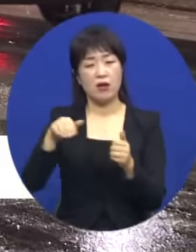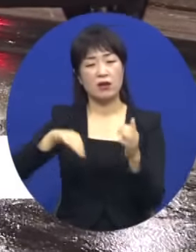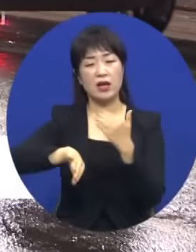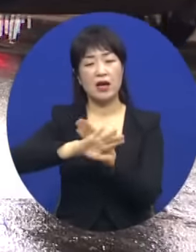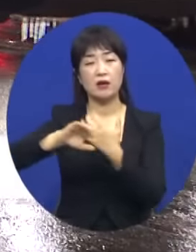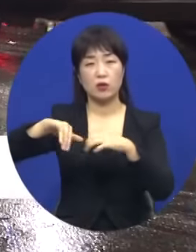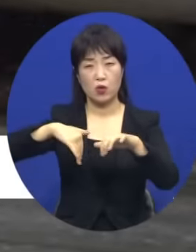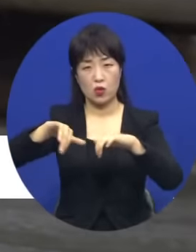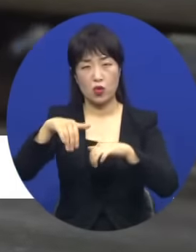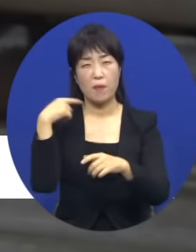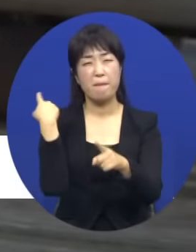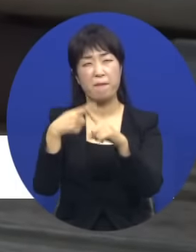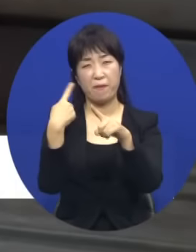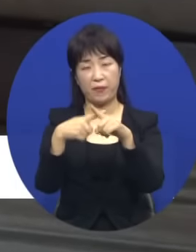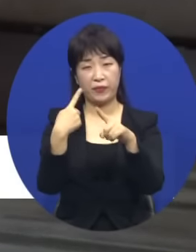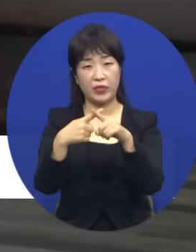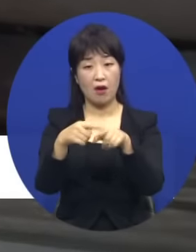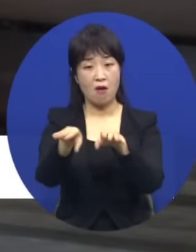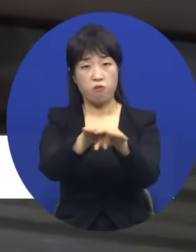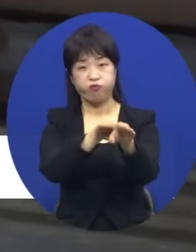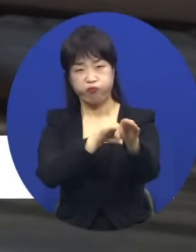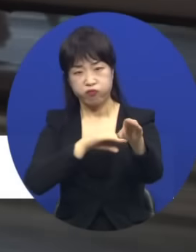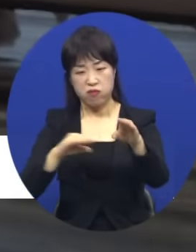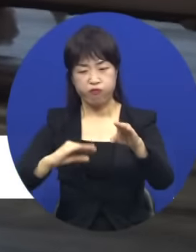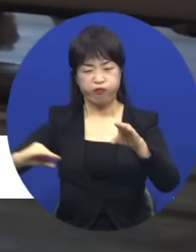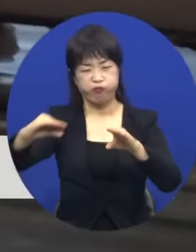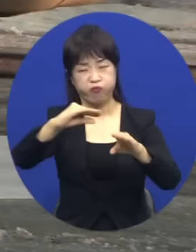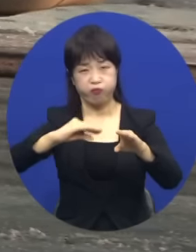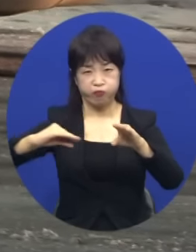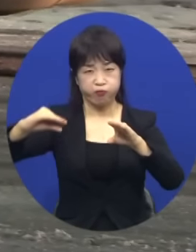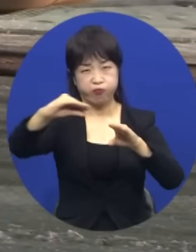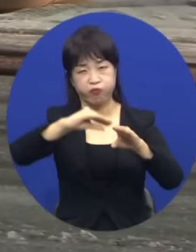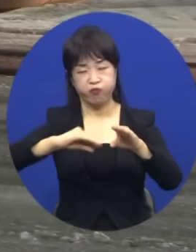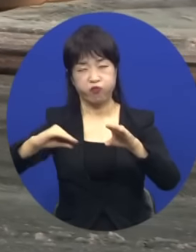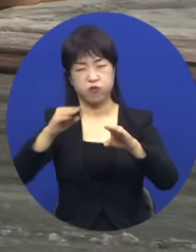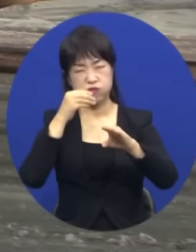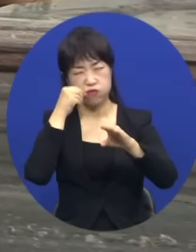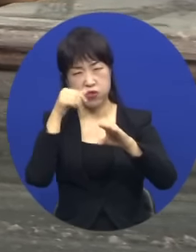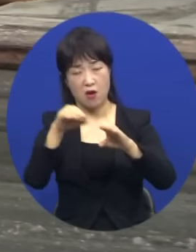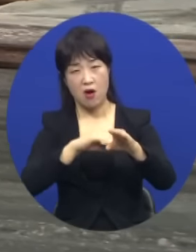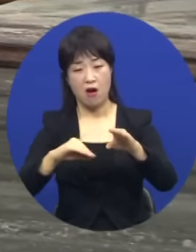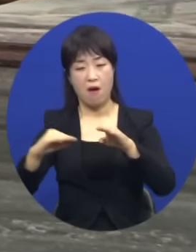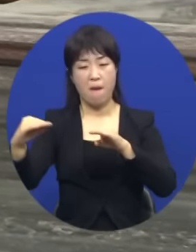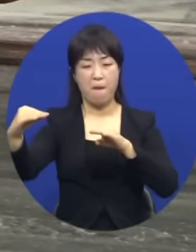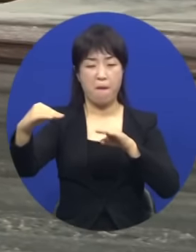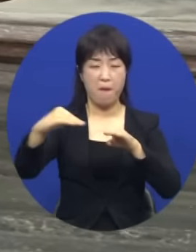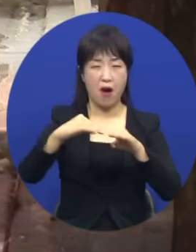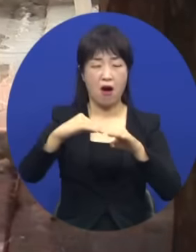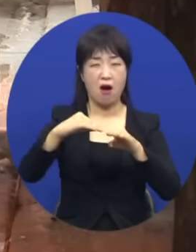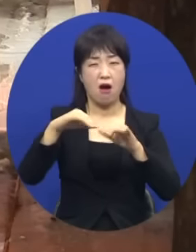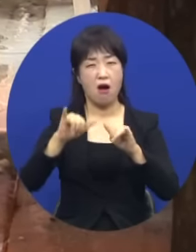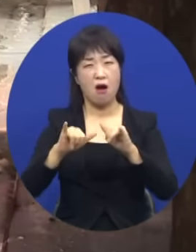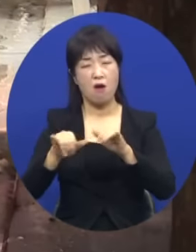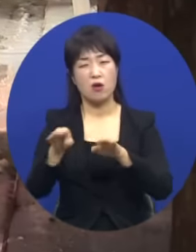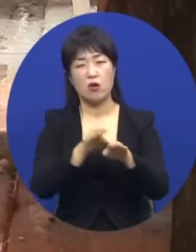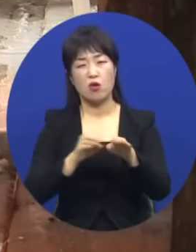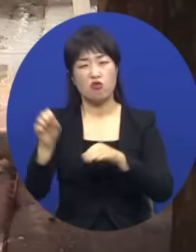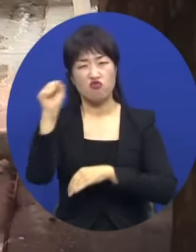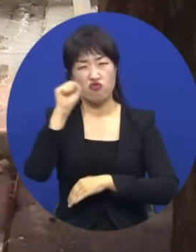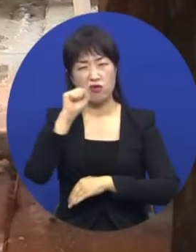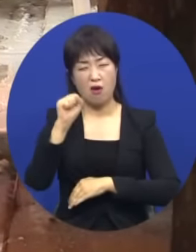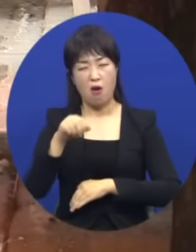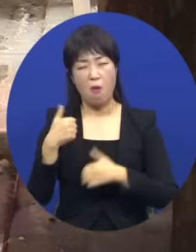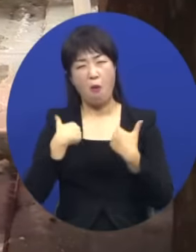마찬가지. 차들이 연신 헛바퀴만 돌며 미끄러지고 다른 차량과 부딪힐까 주행을 포기한